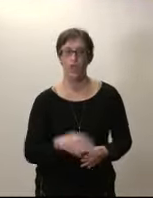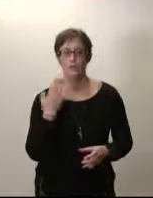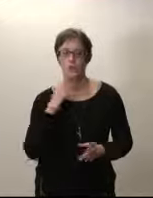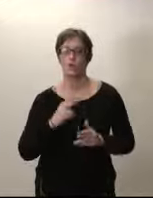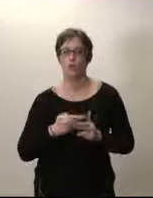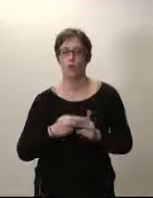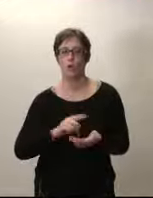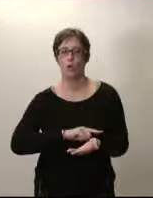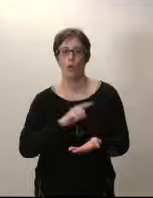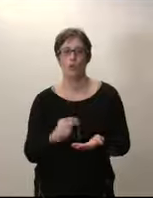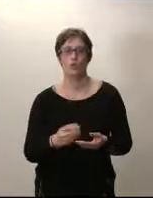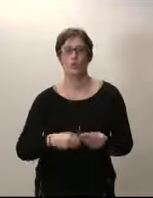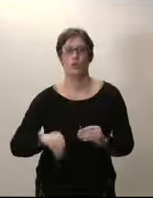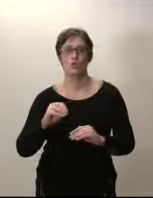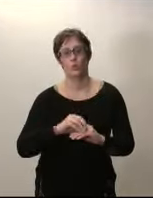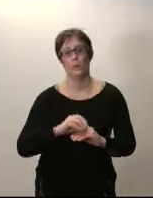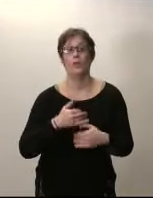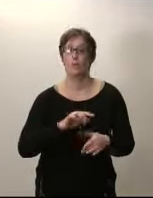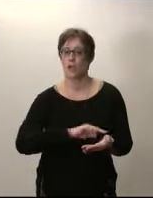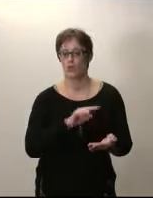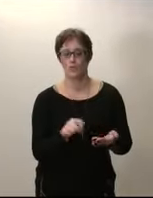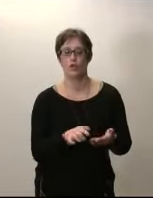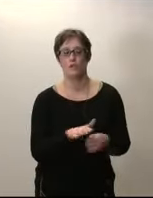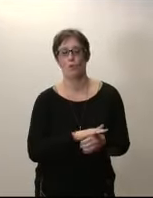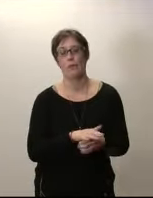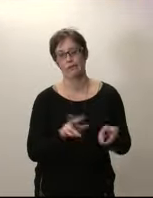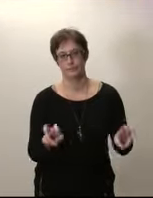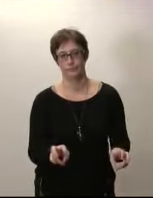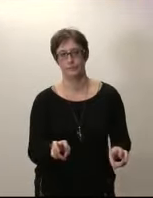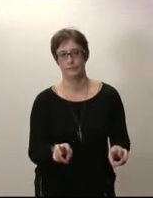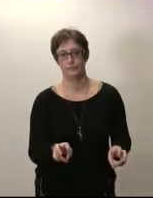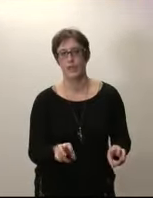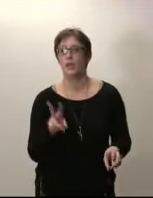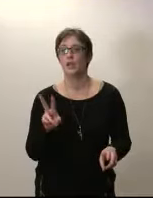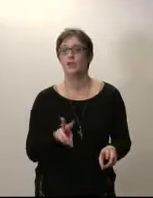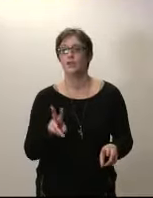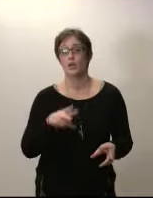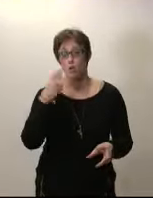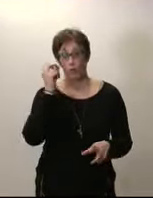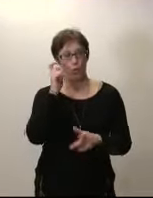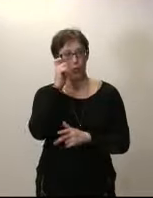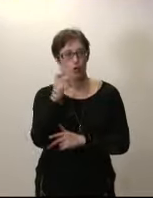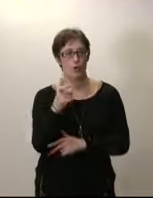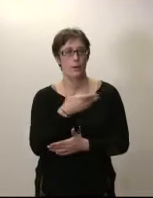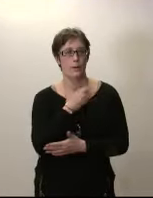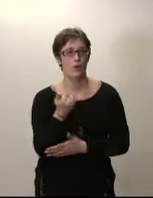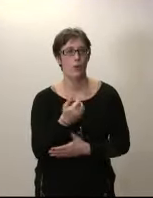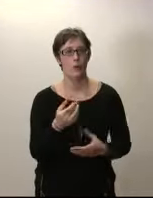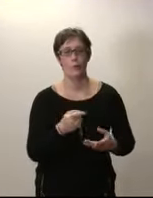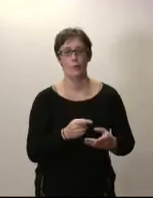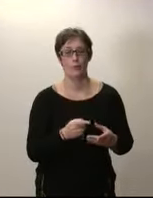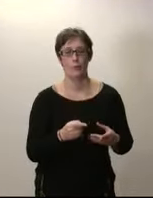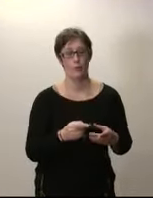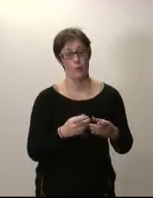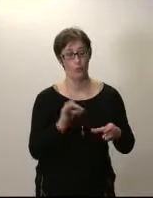vos explications, M. Louis, tout à l'heure. Je vous comprends. C'est vrai qu'il serait plus logique de voter le budget en début d'exercice plutôt qu'au bout de 3 mois d'exercice.